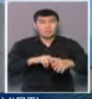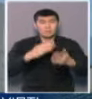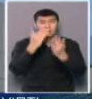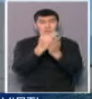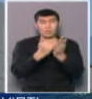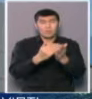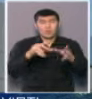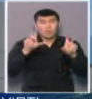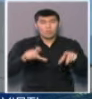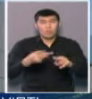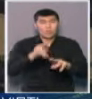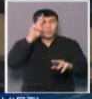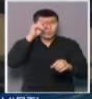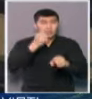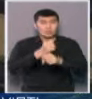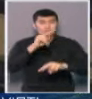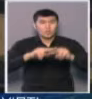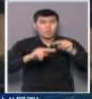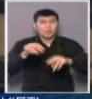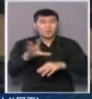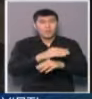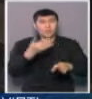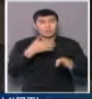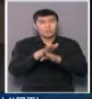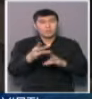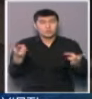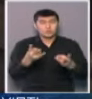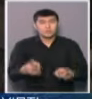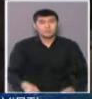отыратын дәретханалармен талапқа сай пандустар бәрі қарастырылған.